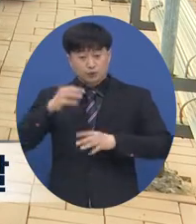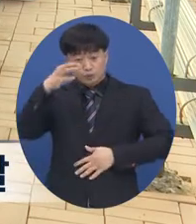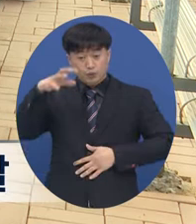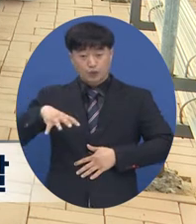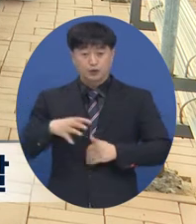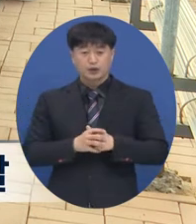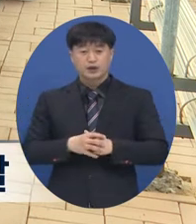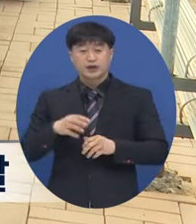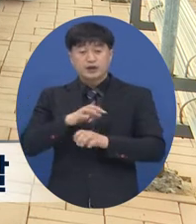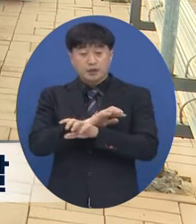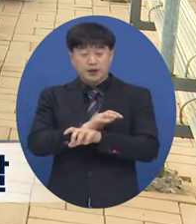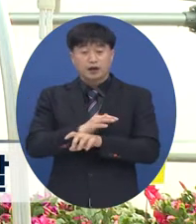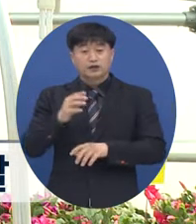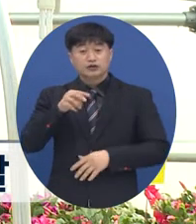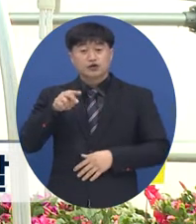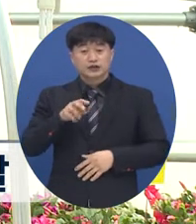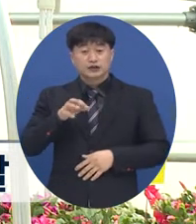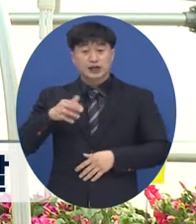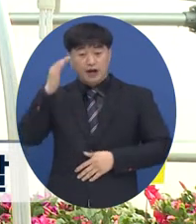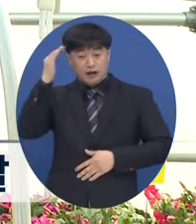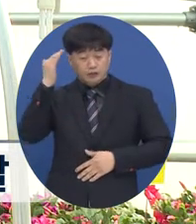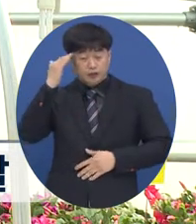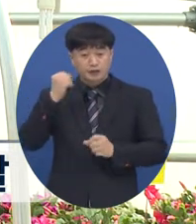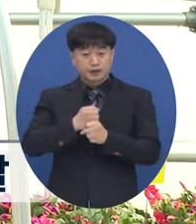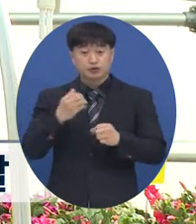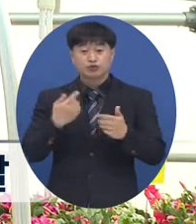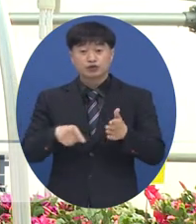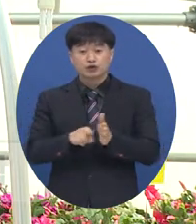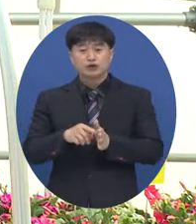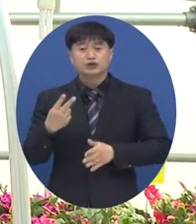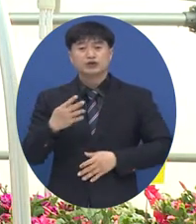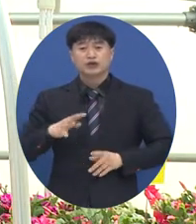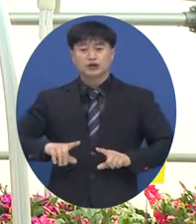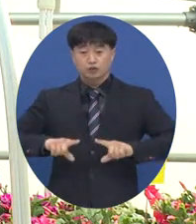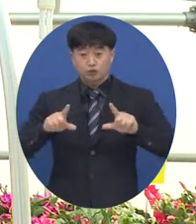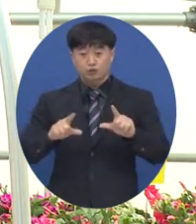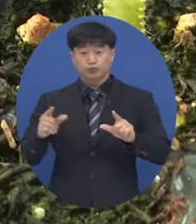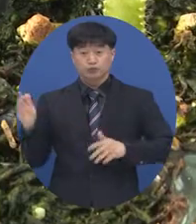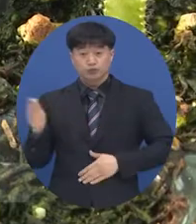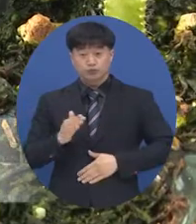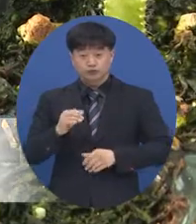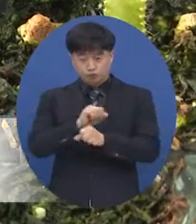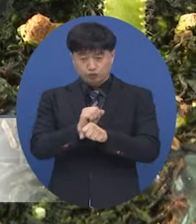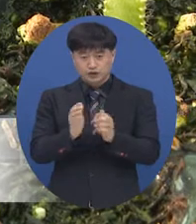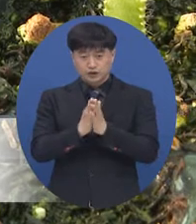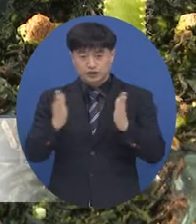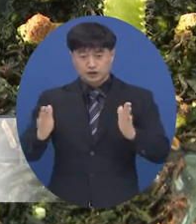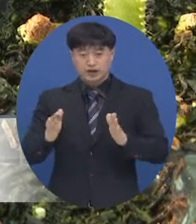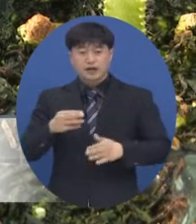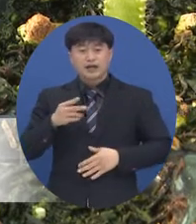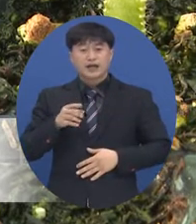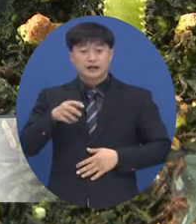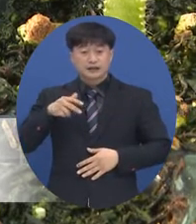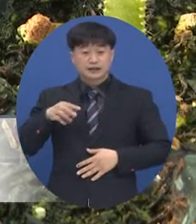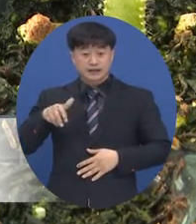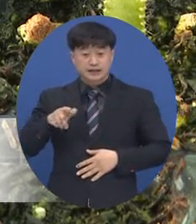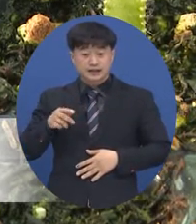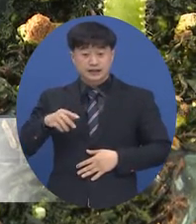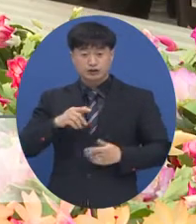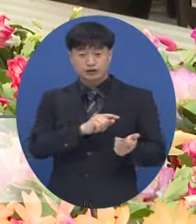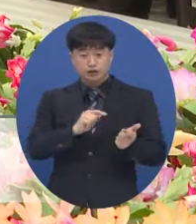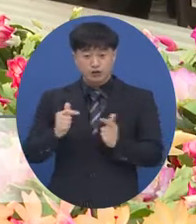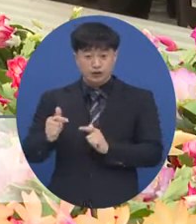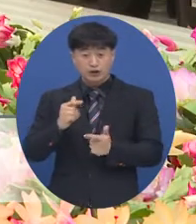로는 개발 선인장 국산 품종을 개발하기 위해 2004년부터 육종 연구를 시작 레드 캔들 등 11 품종을 개발해